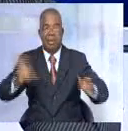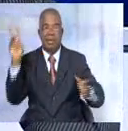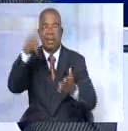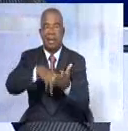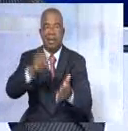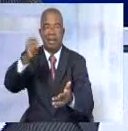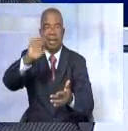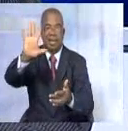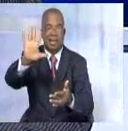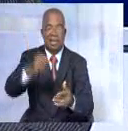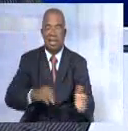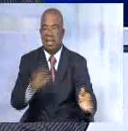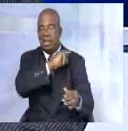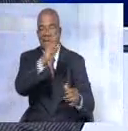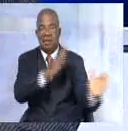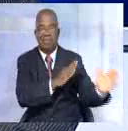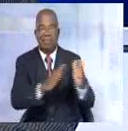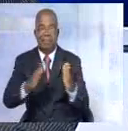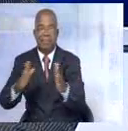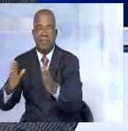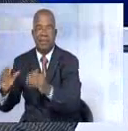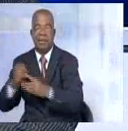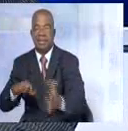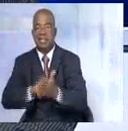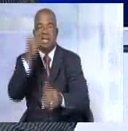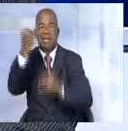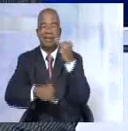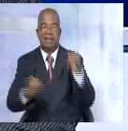l'après-2015. Préparons le terrain. C'est la fin de cette